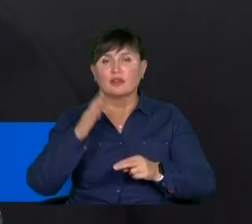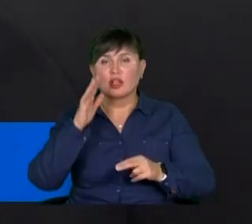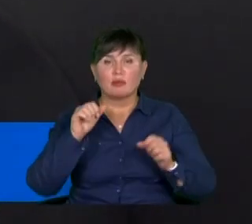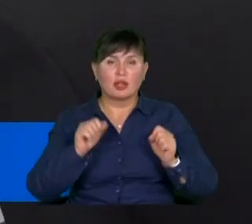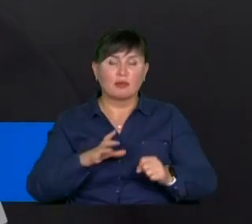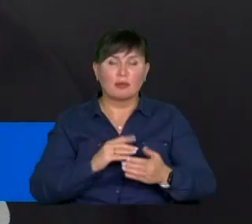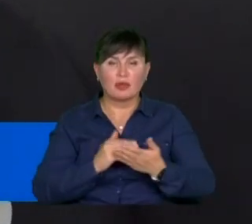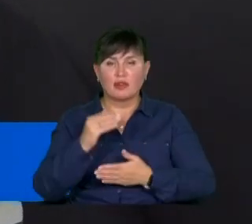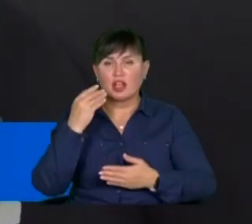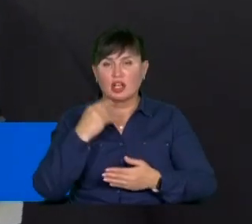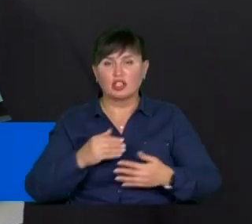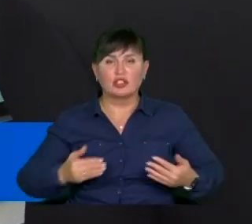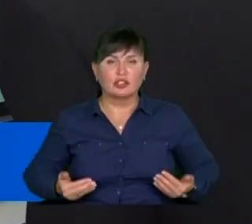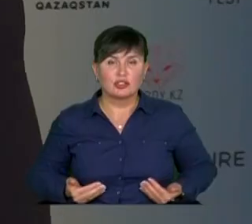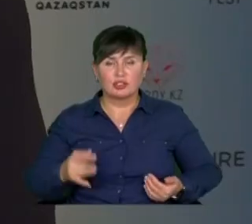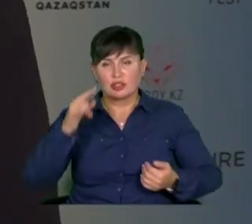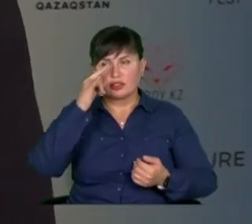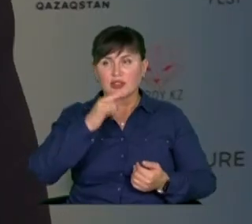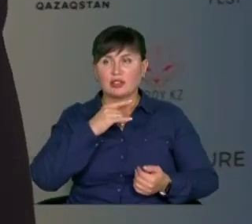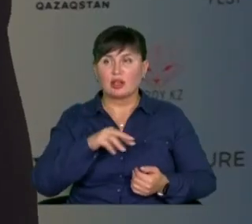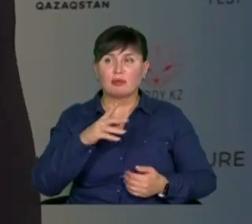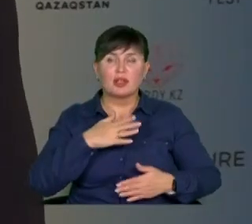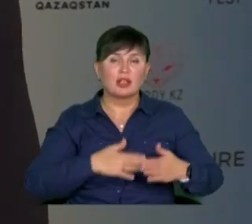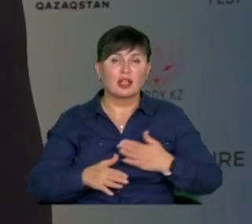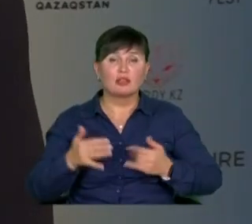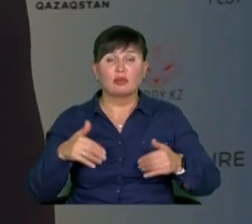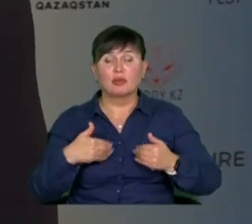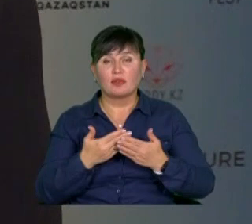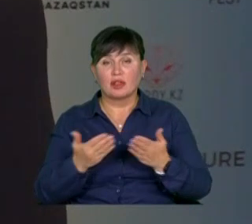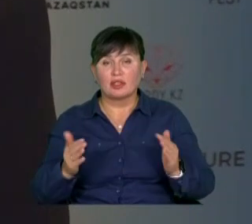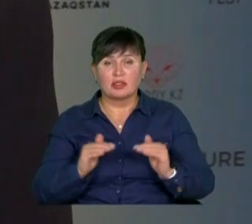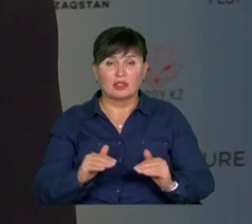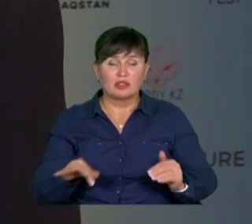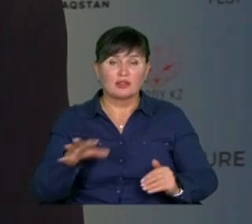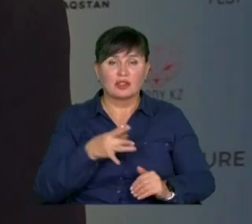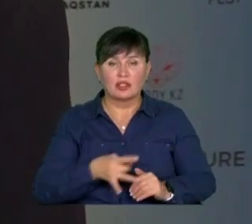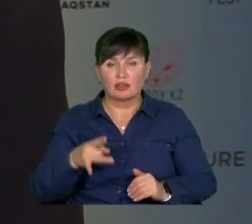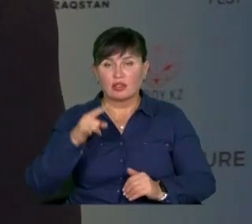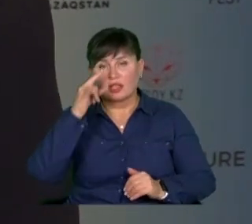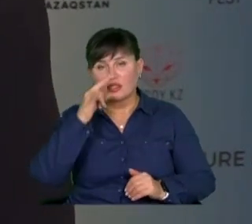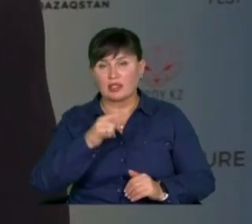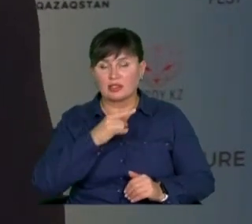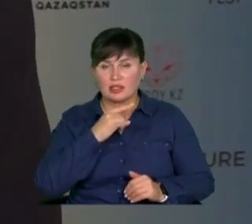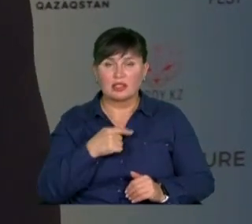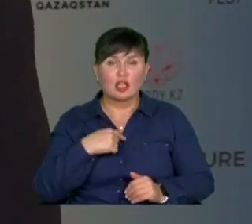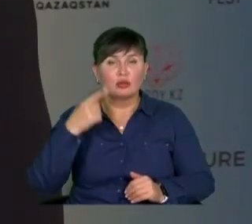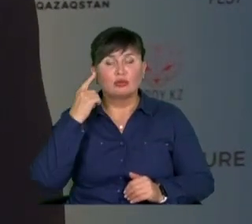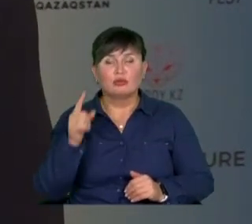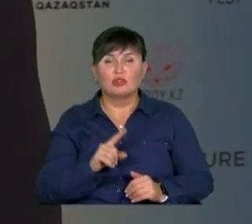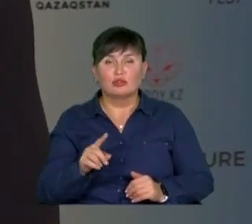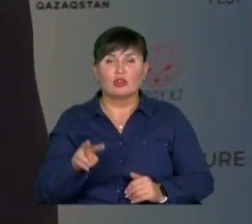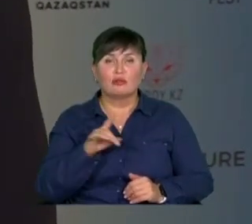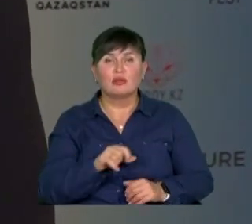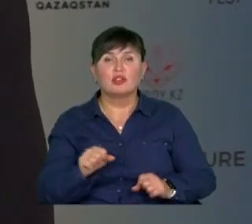бы повысить качество жизни казахстанцев. Мы рады сегодня приветствовать ребят со всех регионов Казахстана. Я думаю, что мы